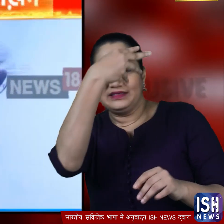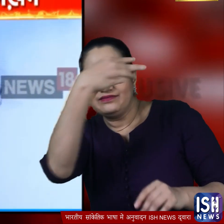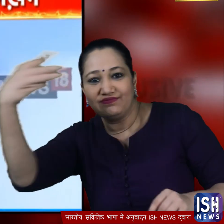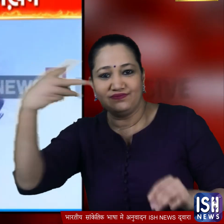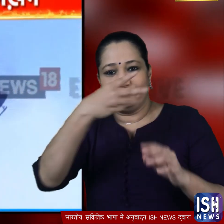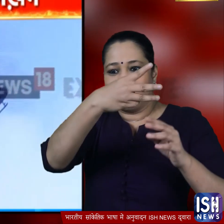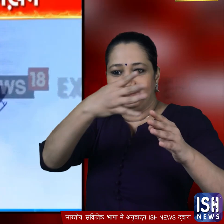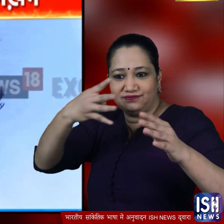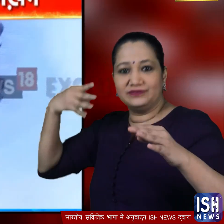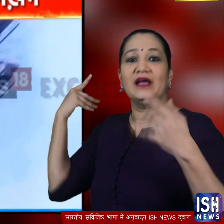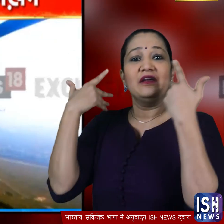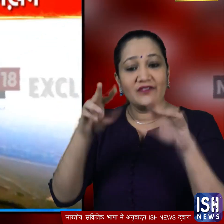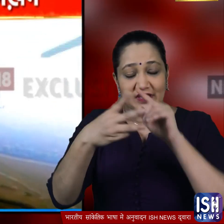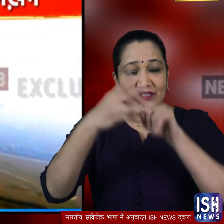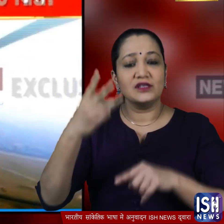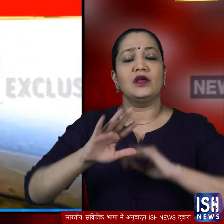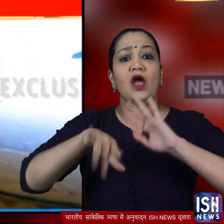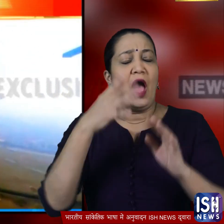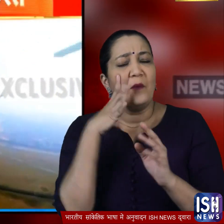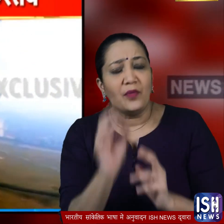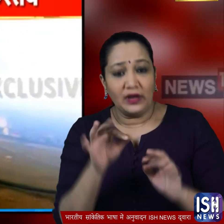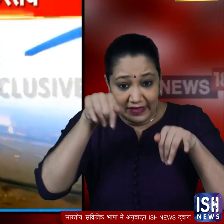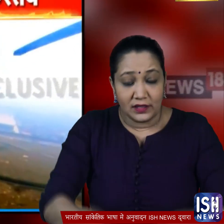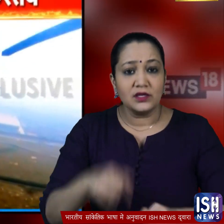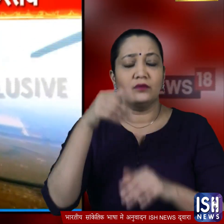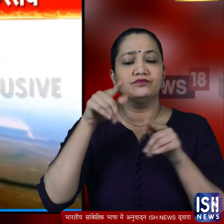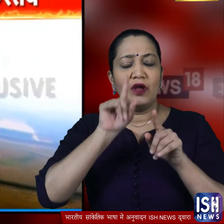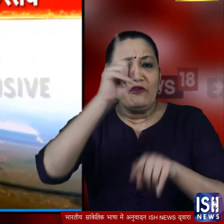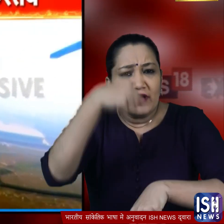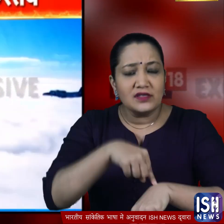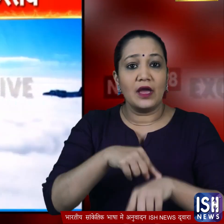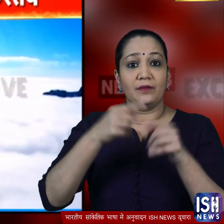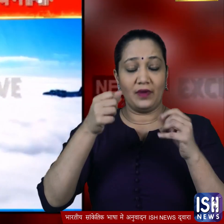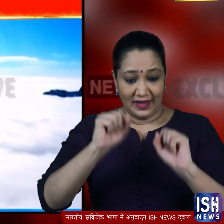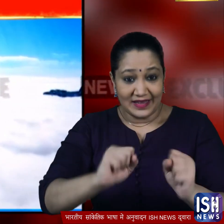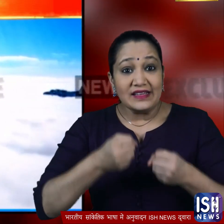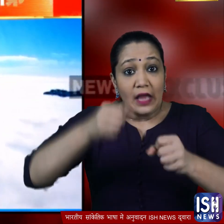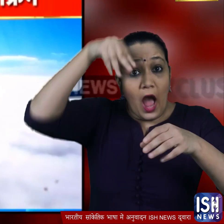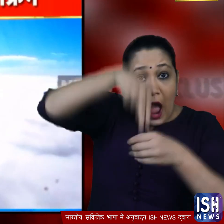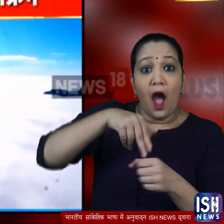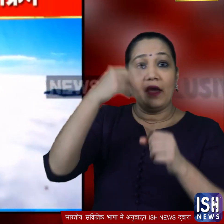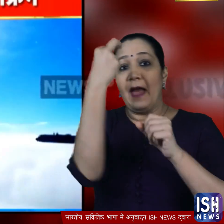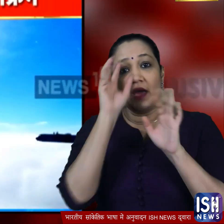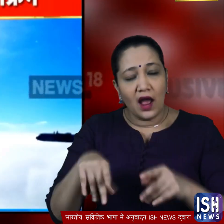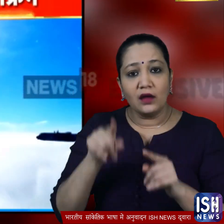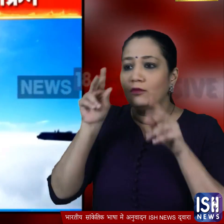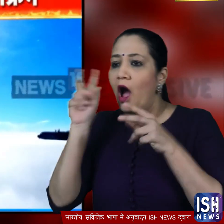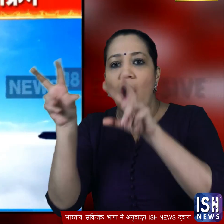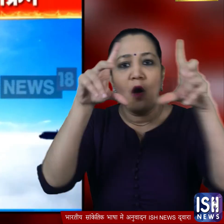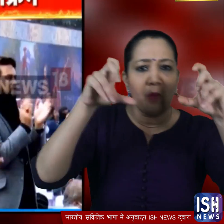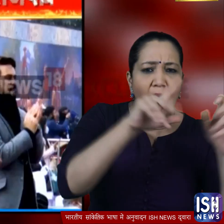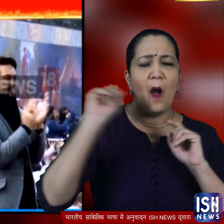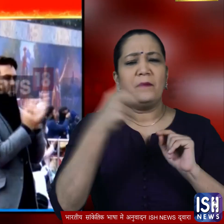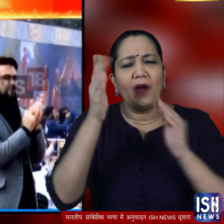फॉर्मेशन बनाकर आसमान में रंग बिखेरे। इस बार के फ्लाई पास्ट की एक और खास बात ये रही कि पहली बार विमानों के कॉकपिट से तस्वीरें ली गईं, जिन्हें